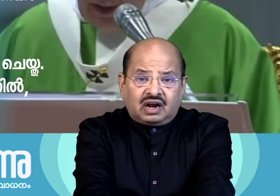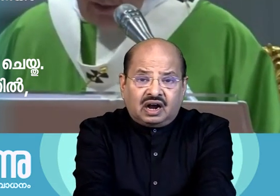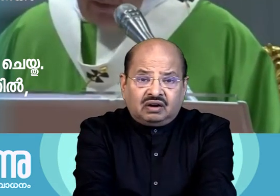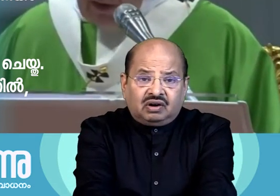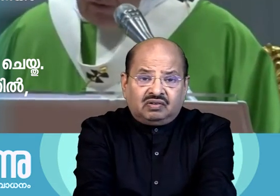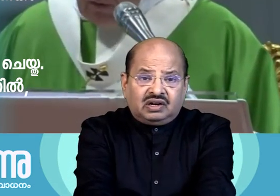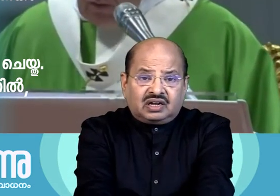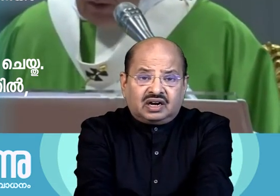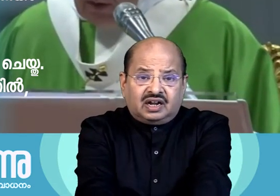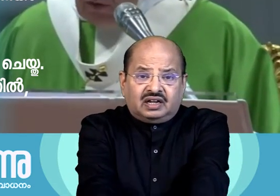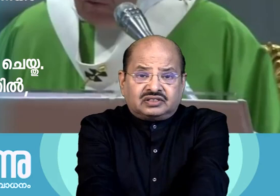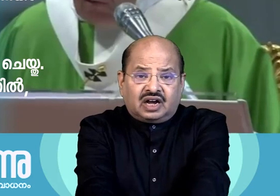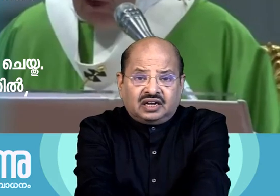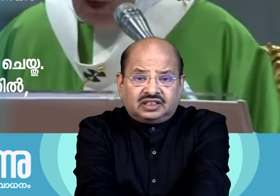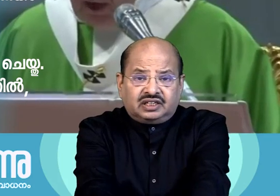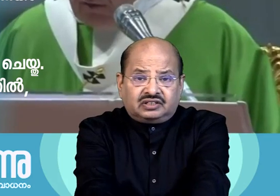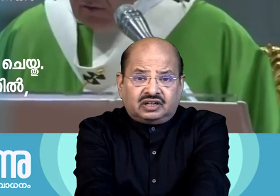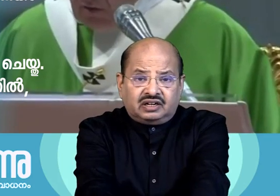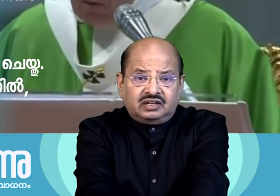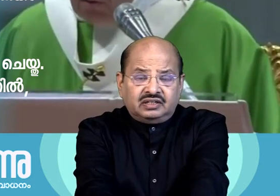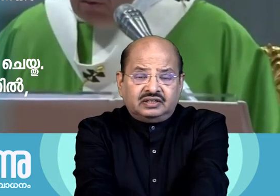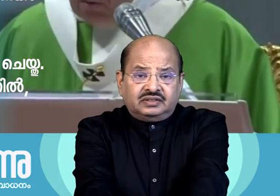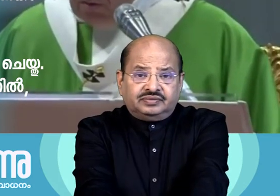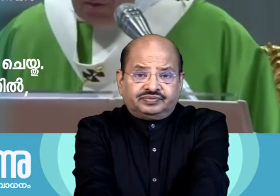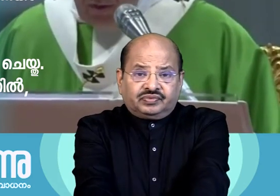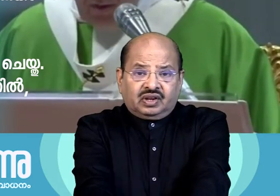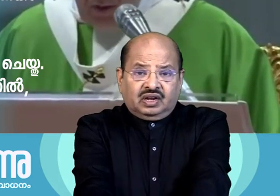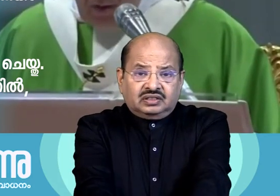വരുന്ന ആഗോളവൽക്കരണ സാഹചര്യത്തിൽ